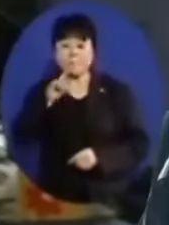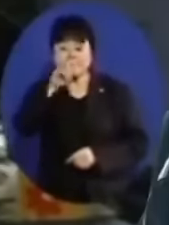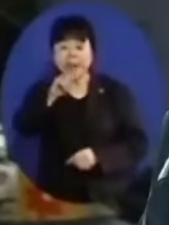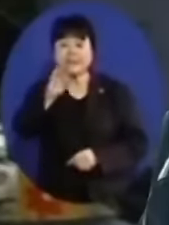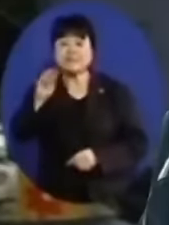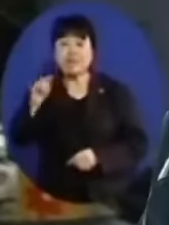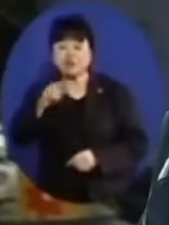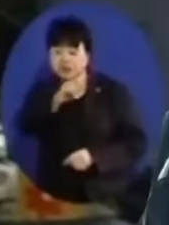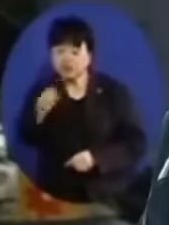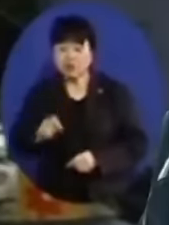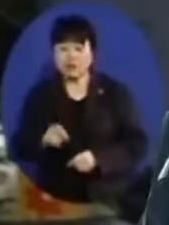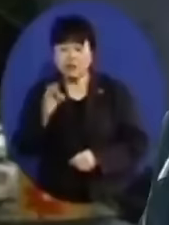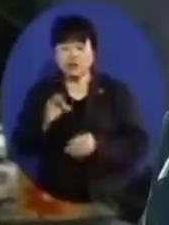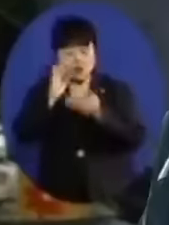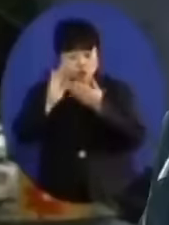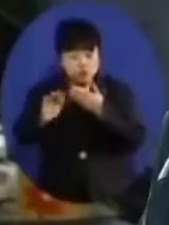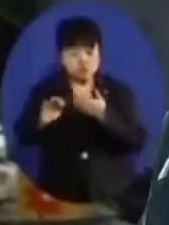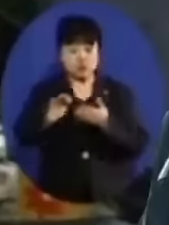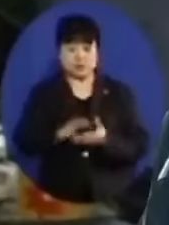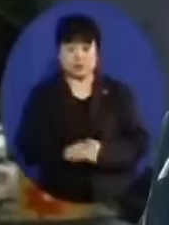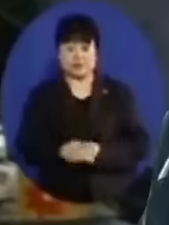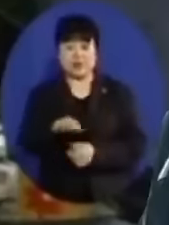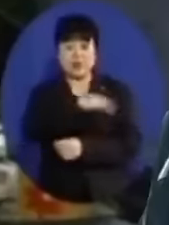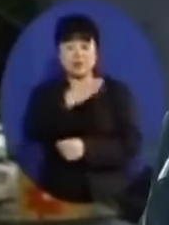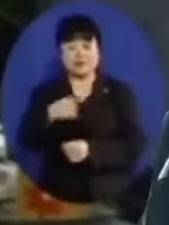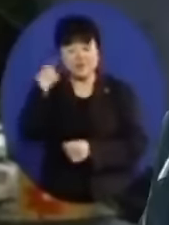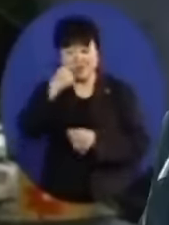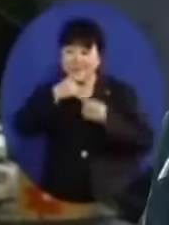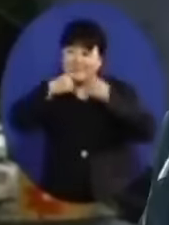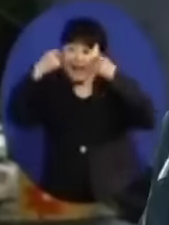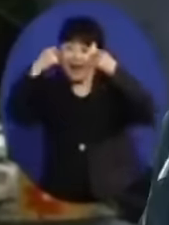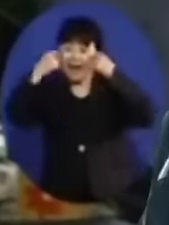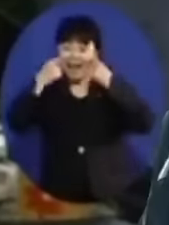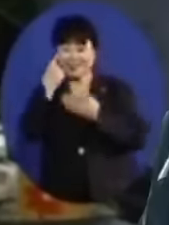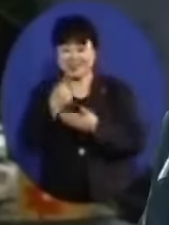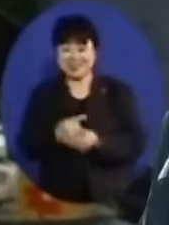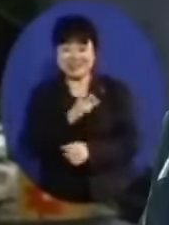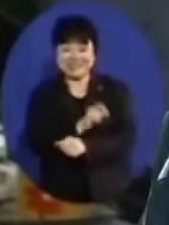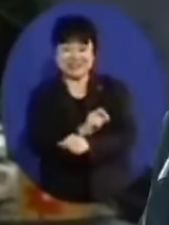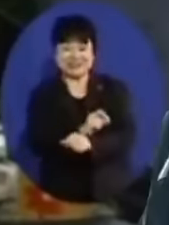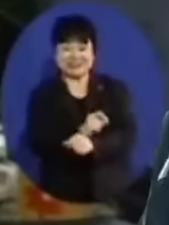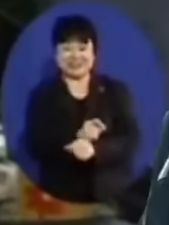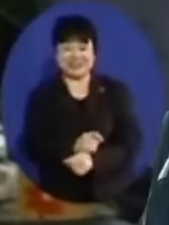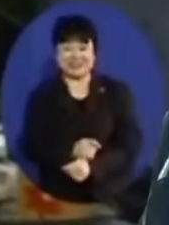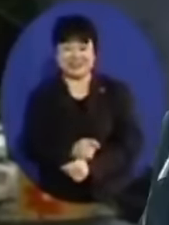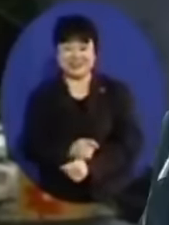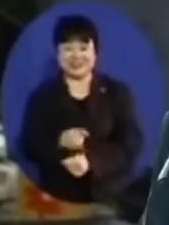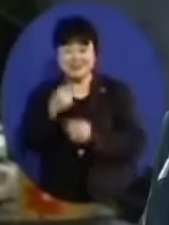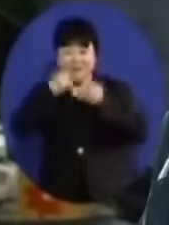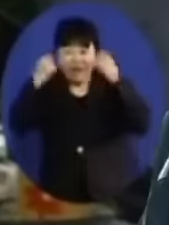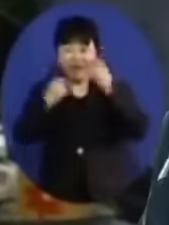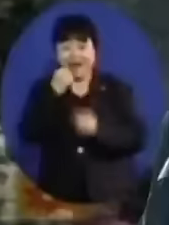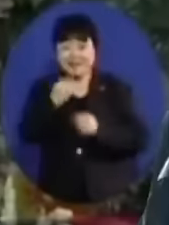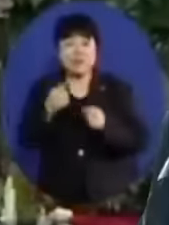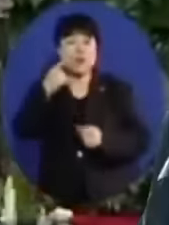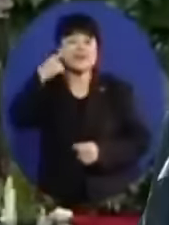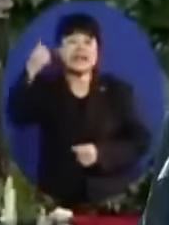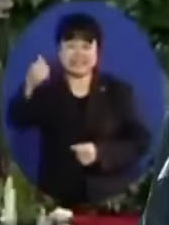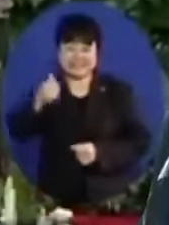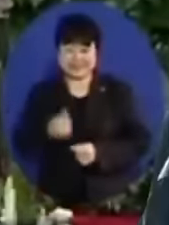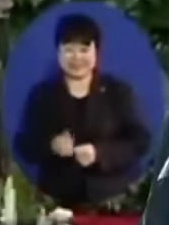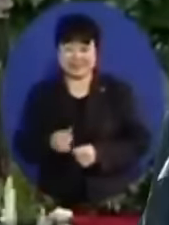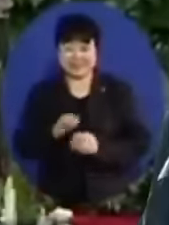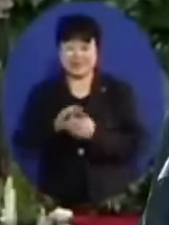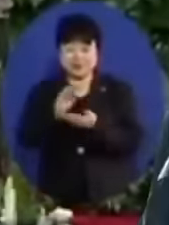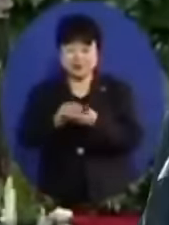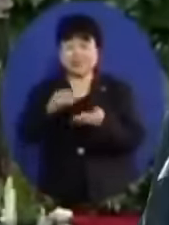열흘 또 더 지냈습니다. 권사님이 얼굴이 환해서 내 사무실에 문을 두드리고 들어가면서 목사님 숙제 다